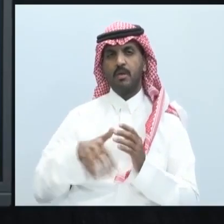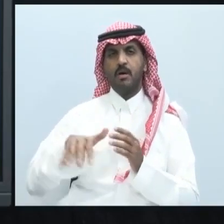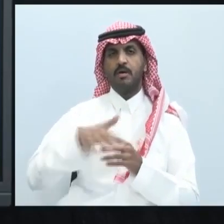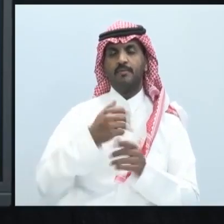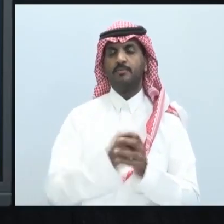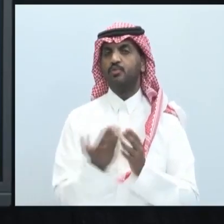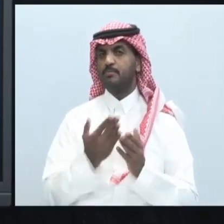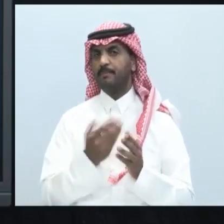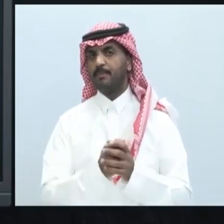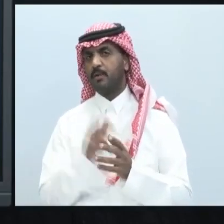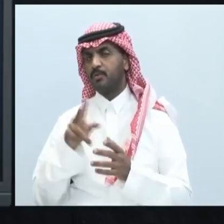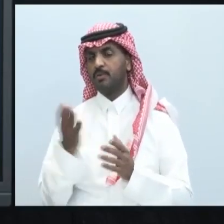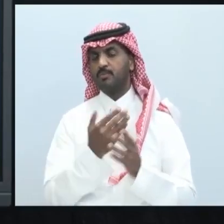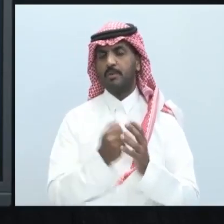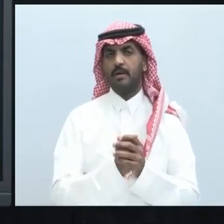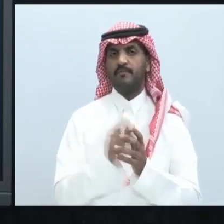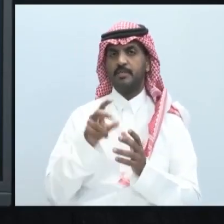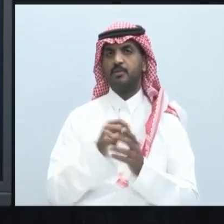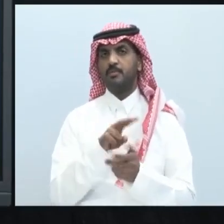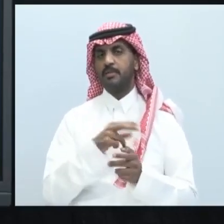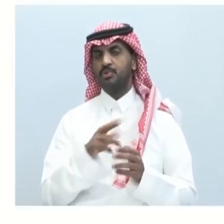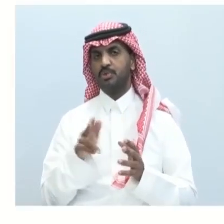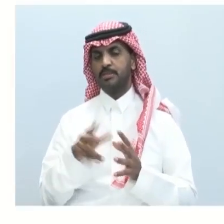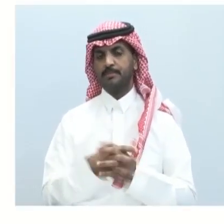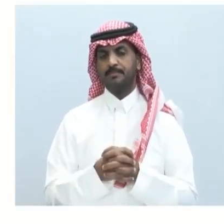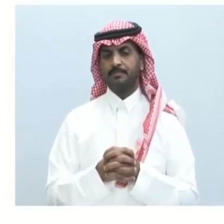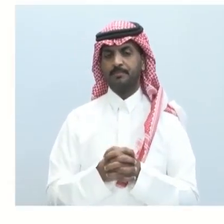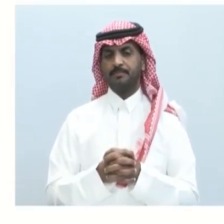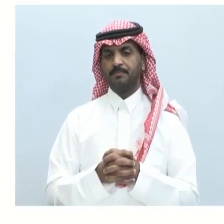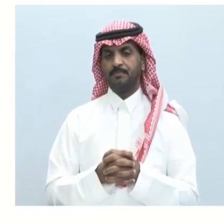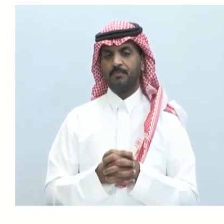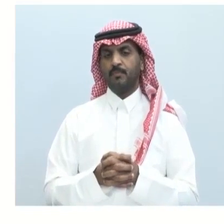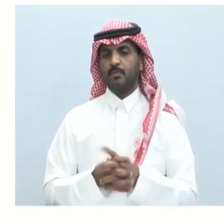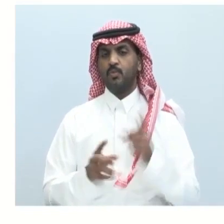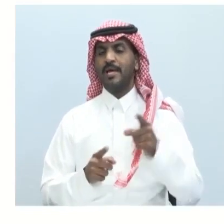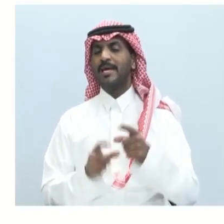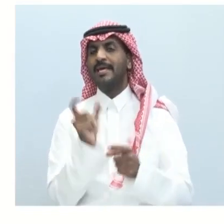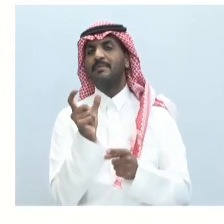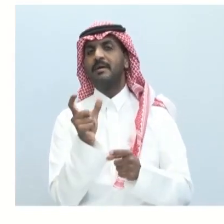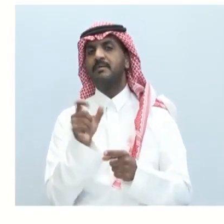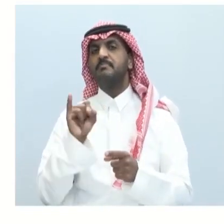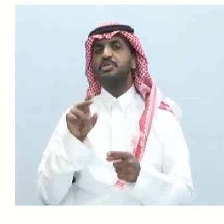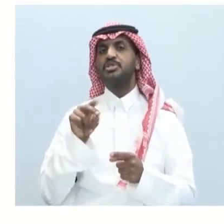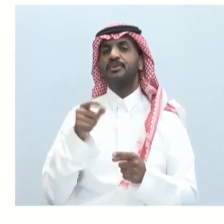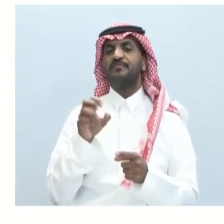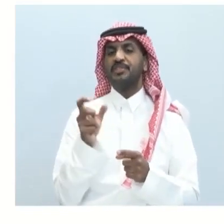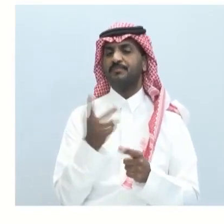ثم الرتبه ثم الفصيله ثم الجنس ثم النوع طبعا لدي انا هنا كلمه مشطر